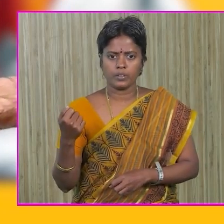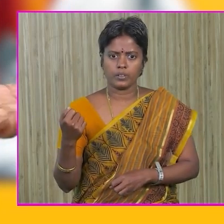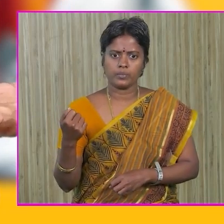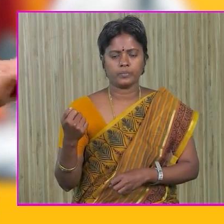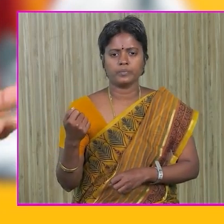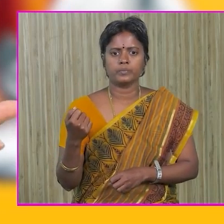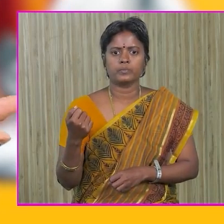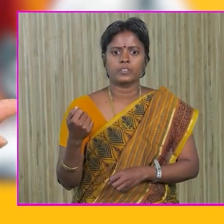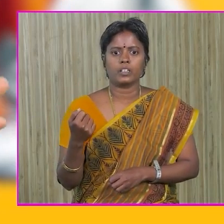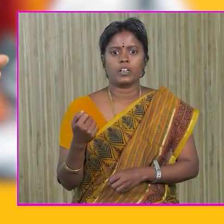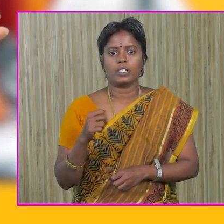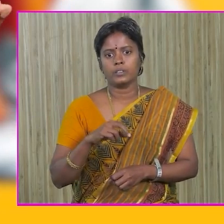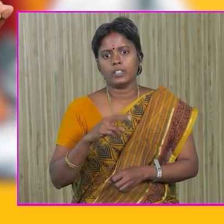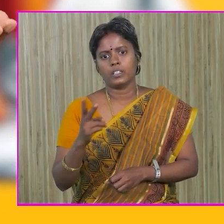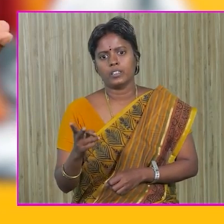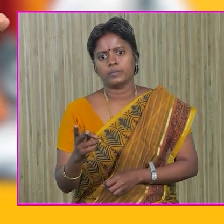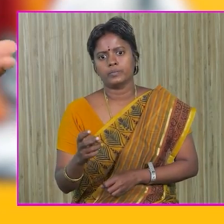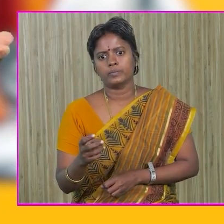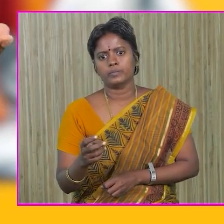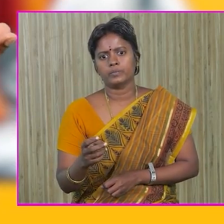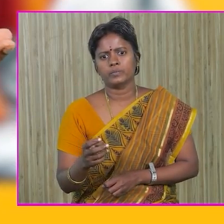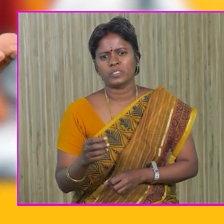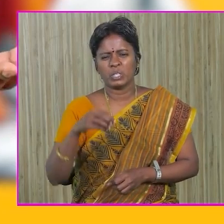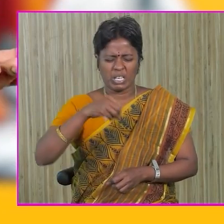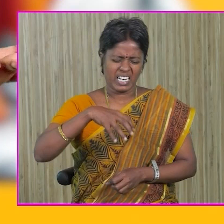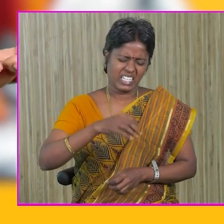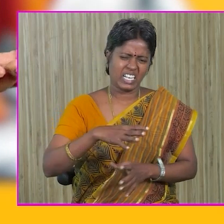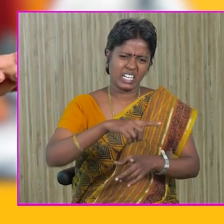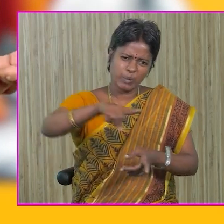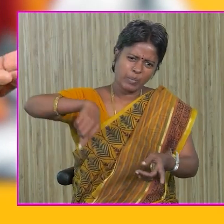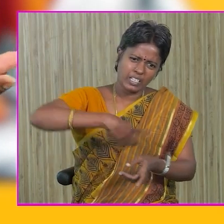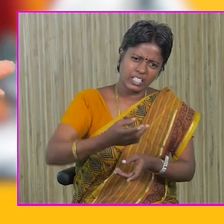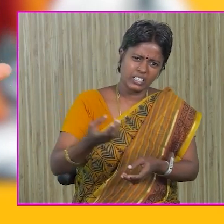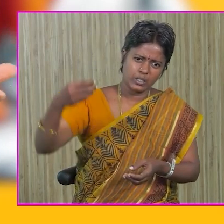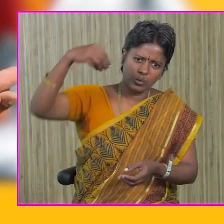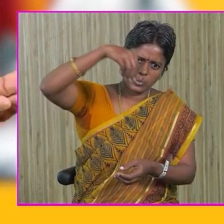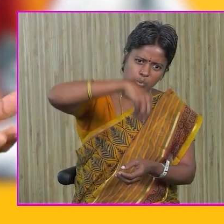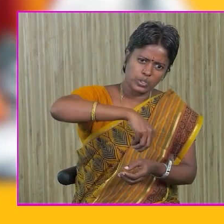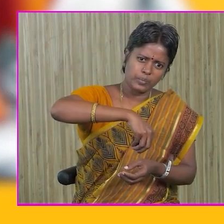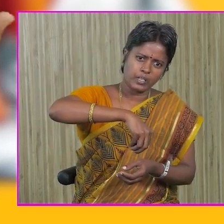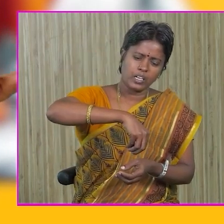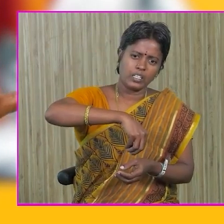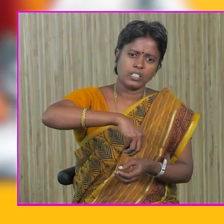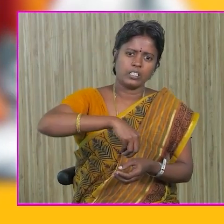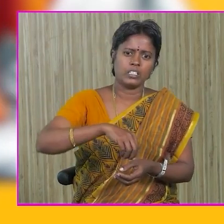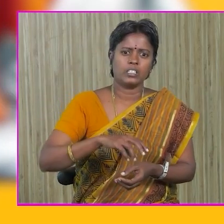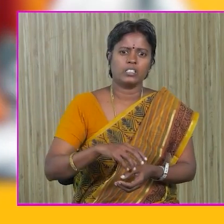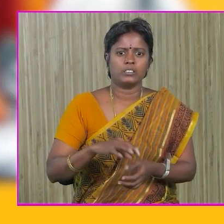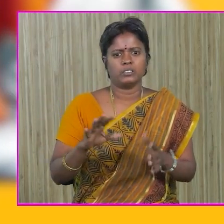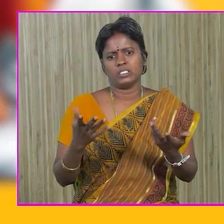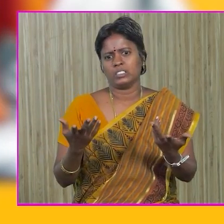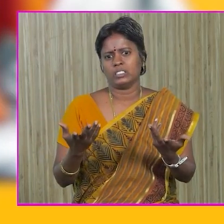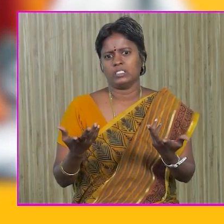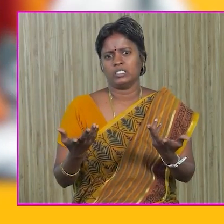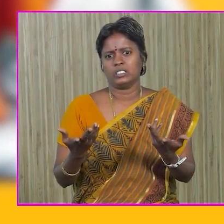கொடுக்கும். அதுவே சுத்தம் இல்லாத பாத்திரத்தில் ஊற்றப்பட்ட நல்ல பாலானது எந்த பயனையும்